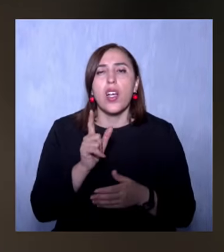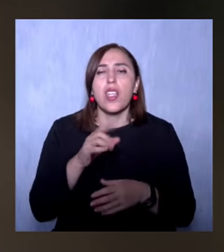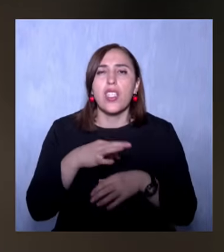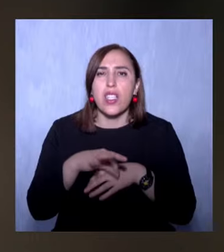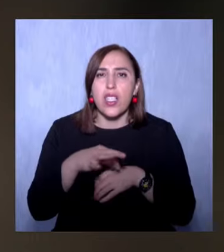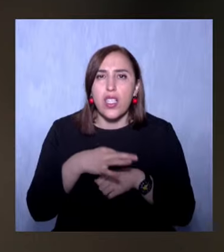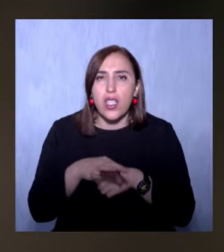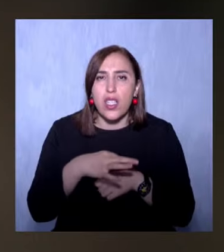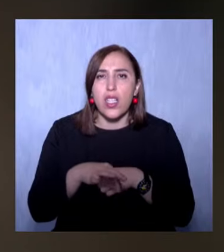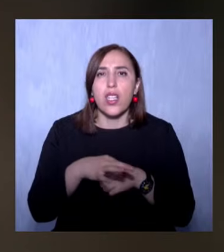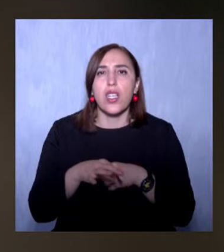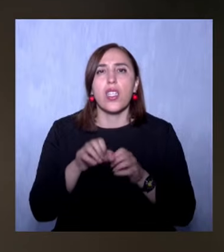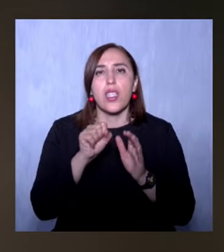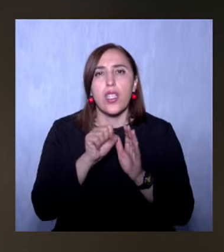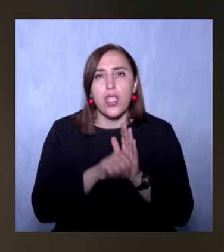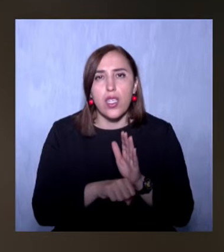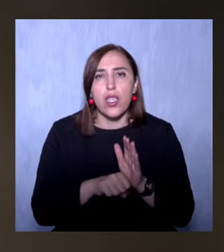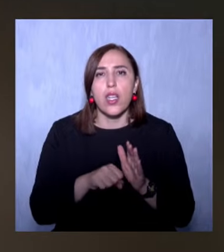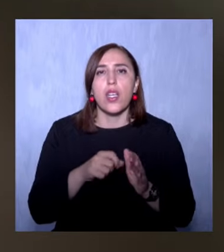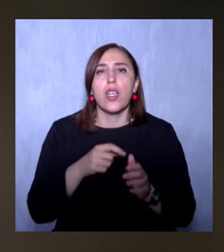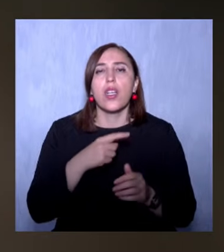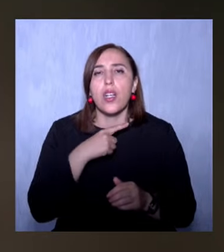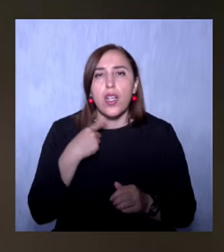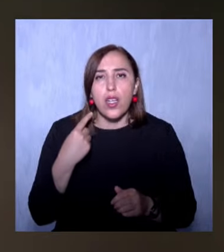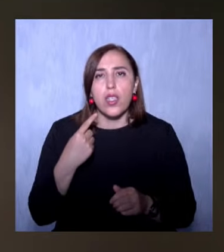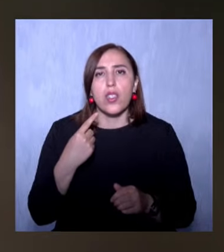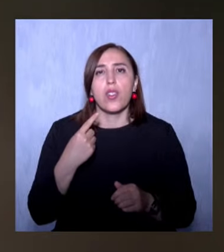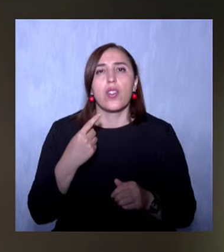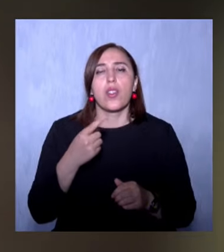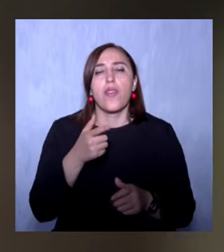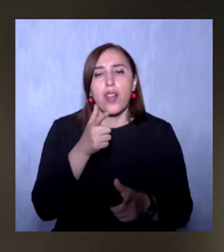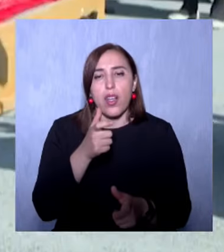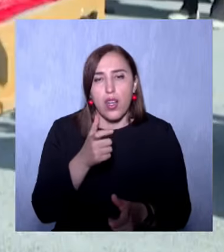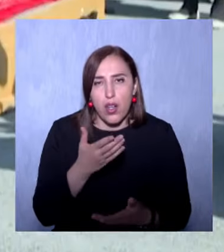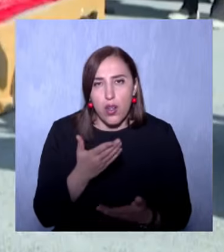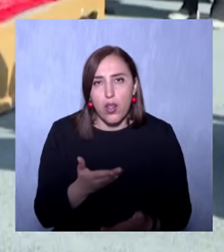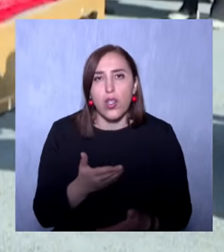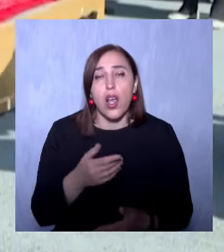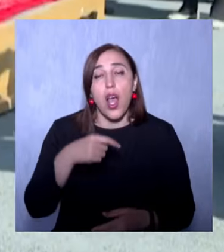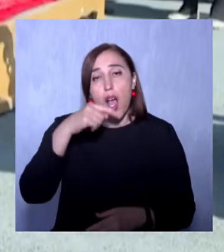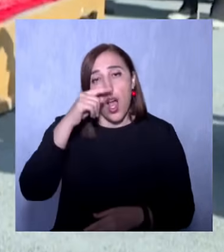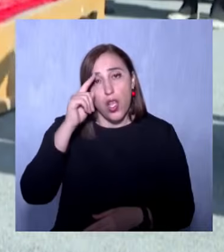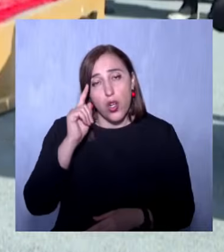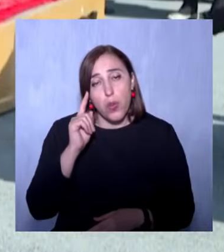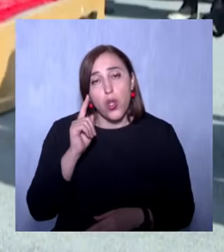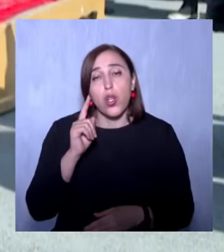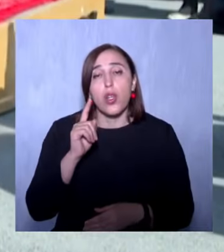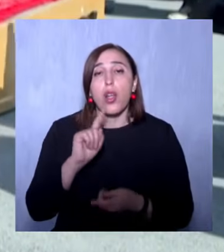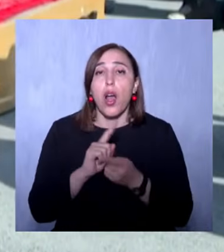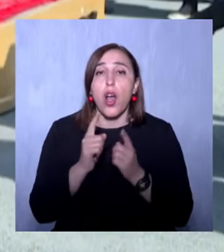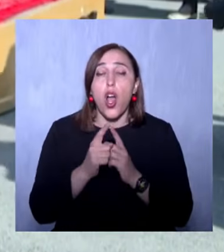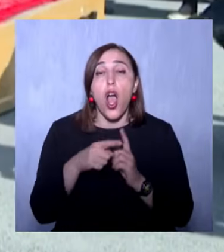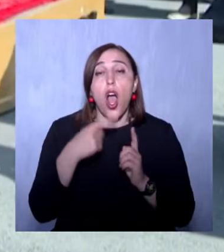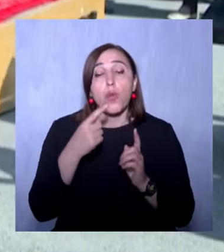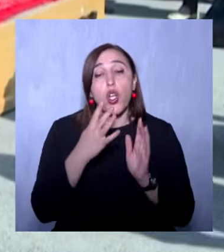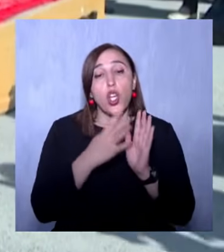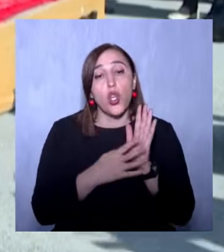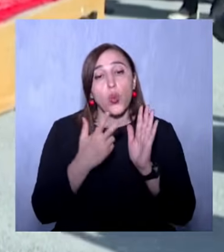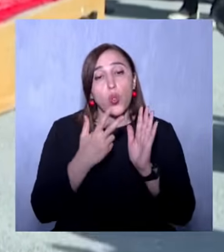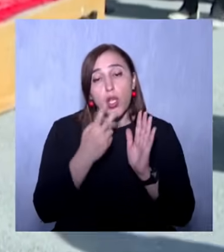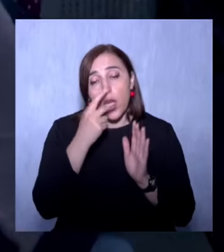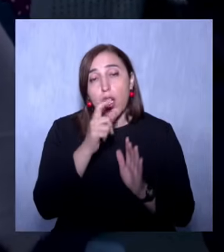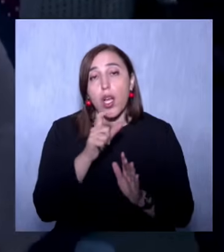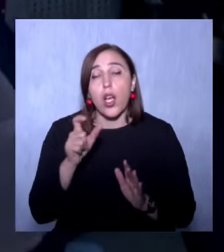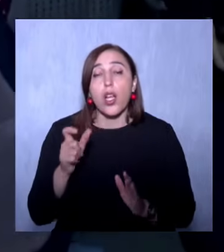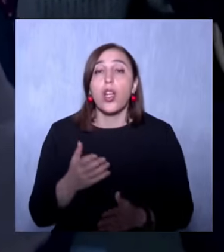բռնություն, դանակահարություն, գլխատում, հրազենային մերձակակրակոց։ Ադրբեջանն ավելի շատ 93 խաղաղ բնակչի